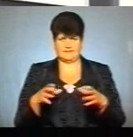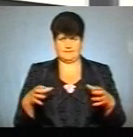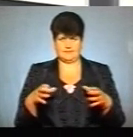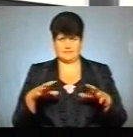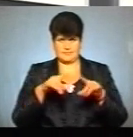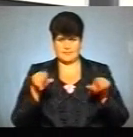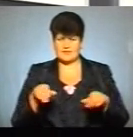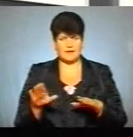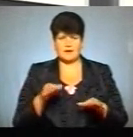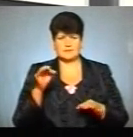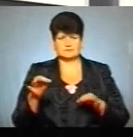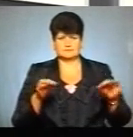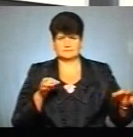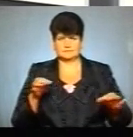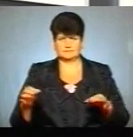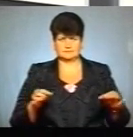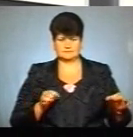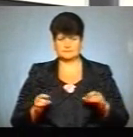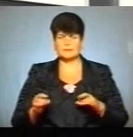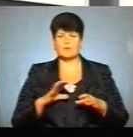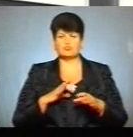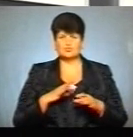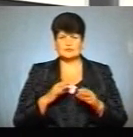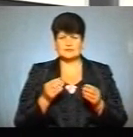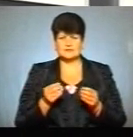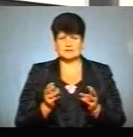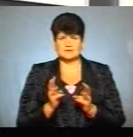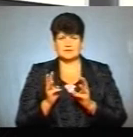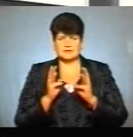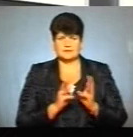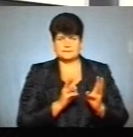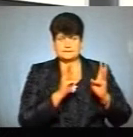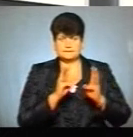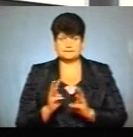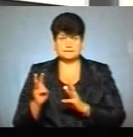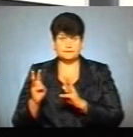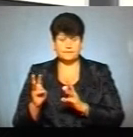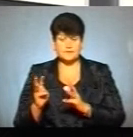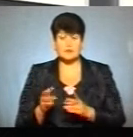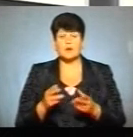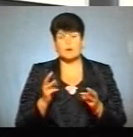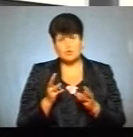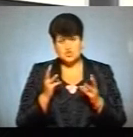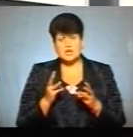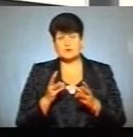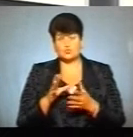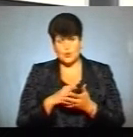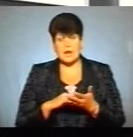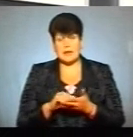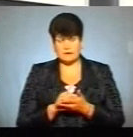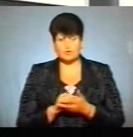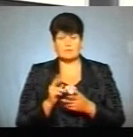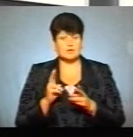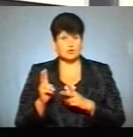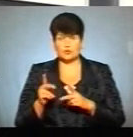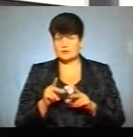запалений вогнем, а окремими осередками там відбувалося тління та горіння. Ну, звичайно, пожежа ліквідована, але, кажуть, ніхто